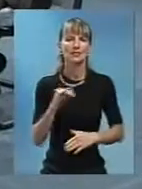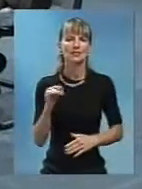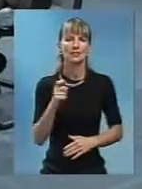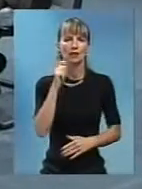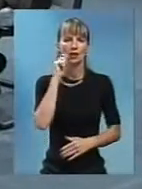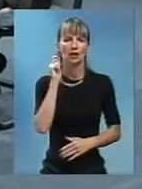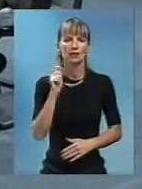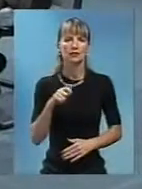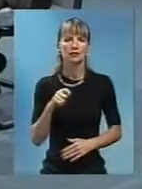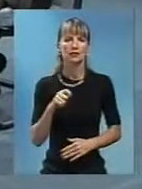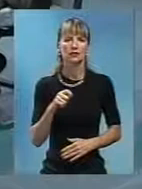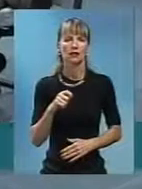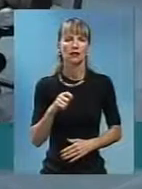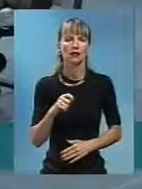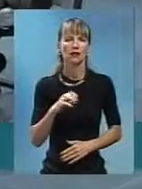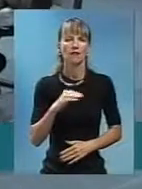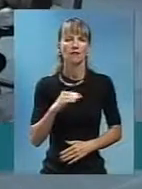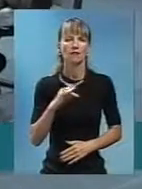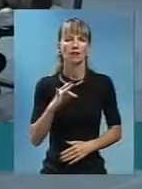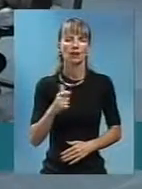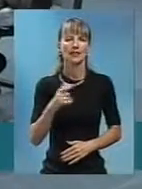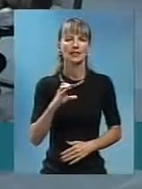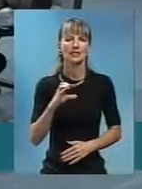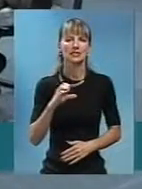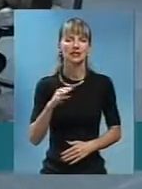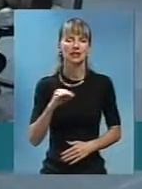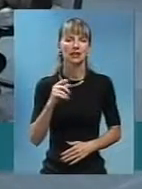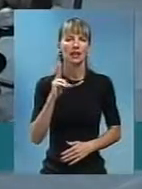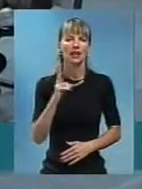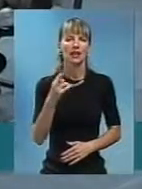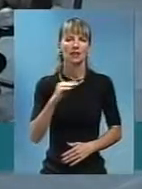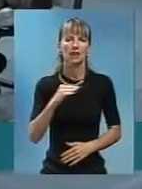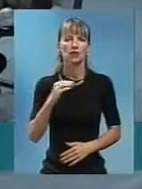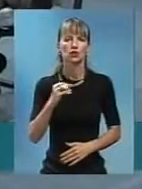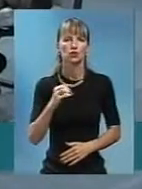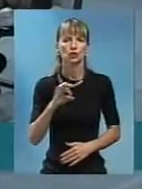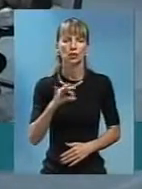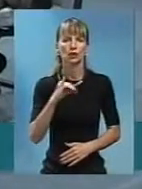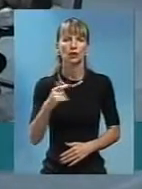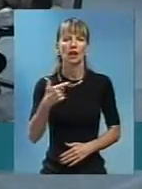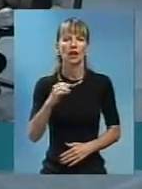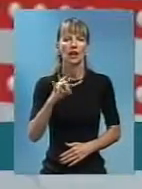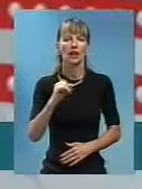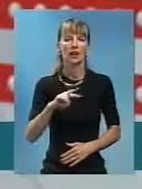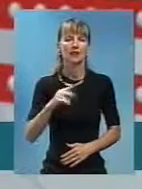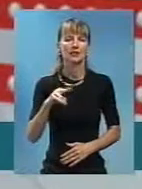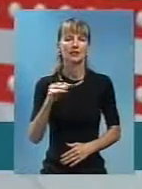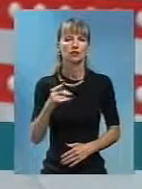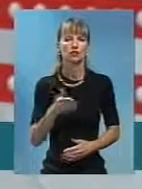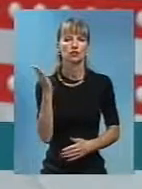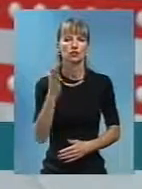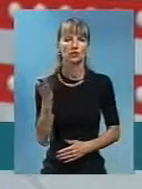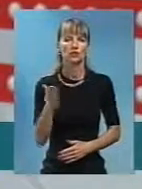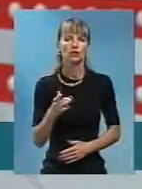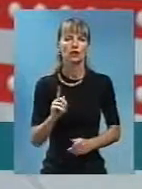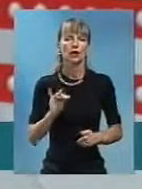української сфрагістики, перепрошую, княжої української сфрагістики, геральдики. Він читає лекцію,